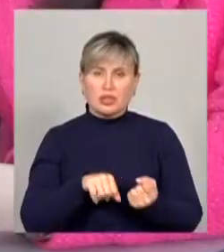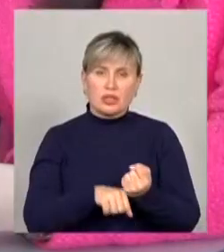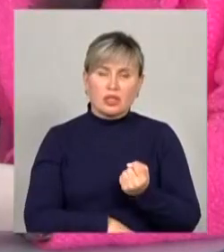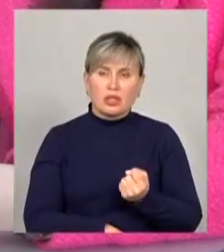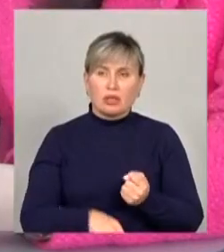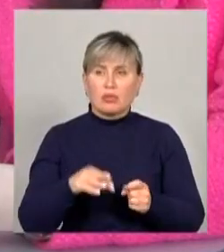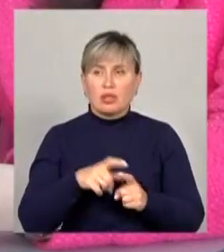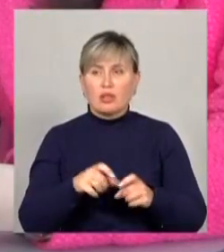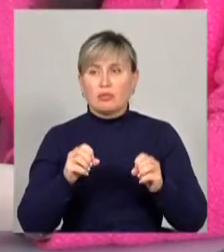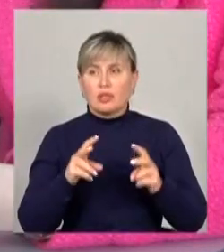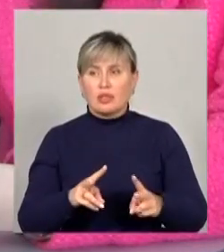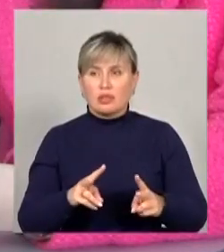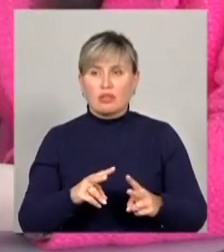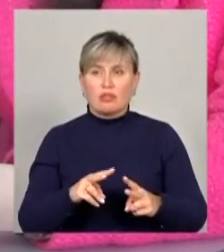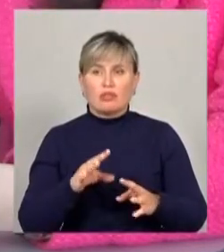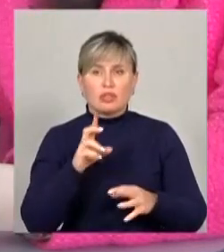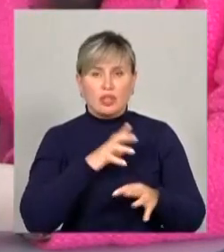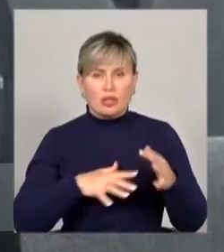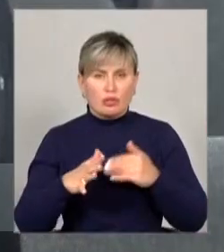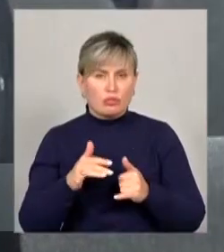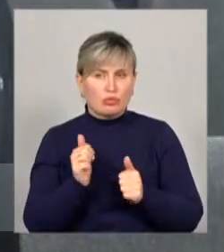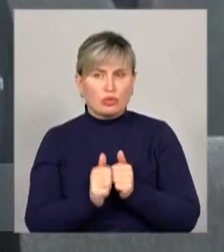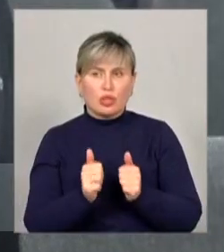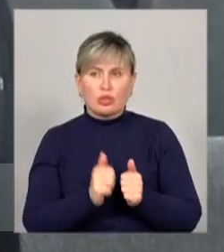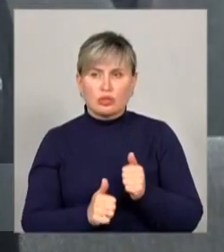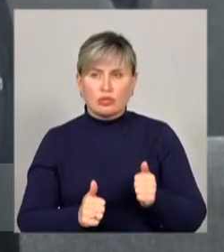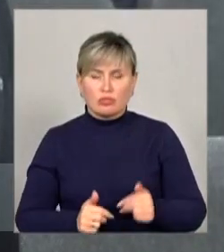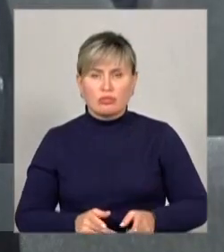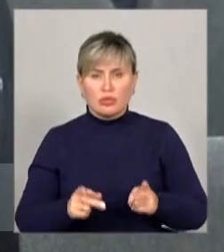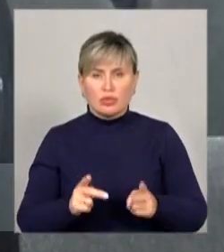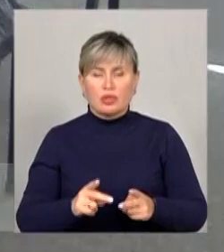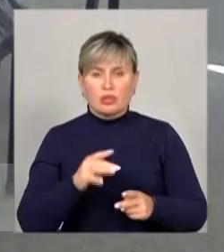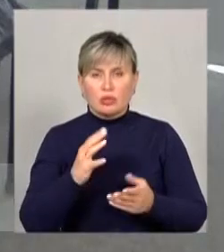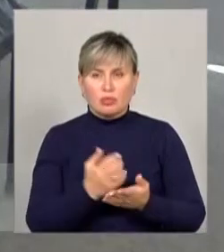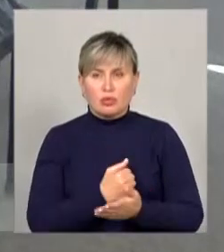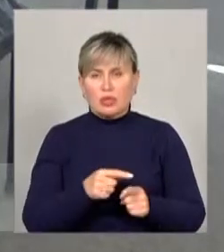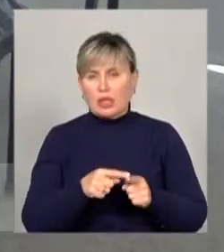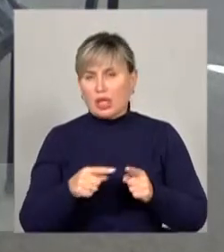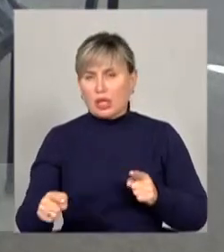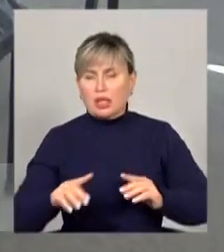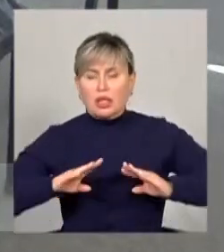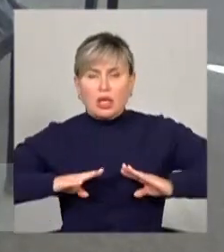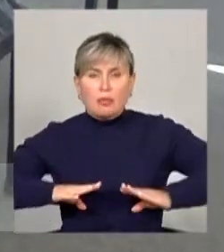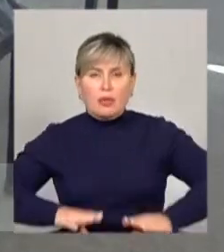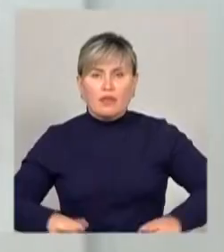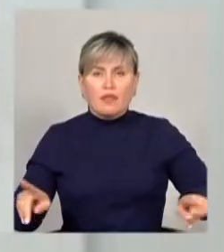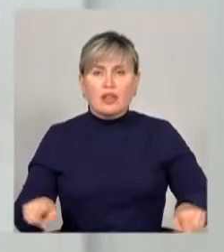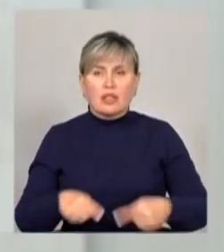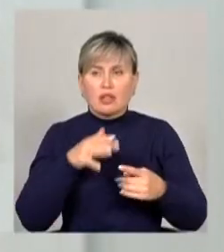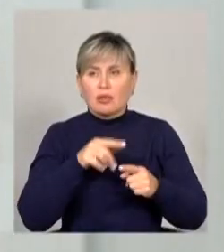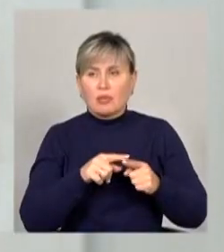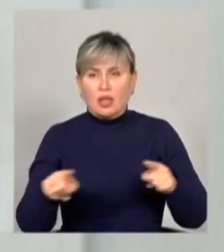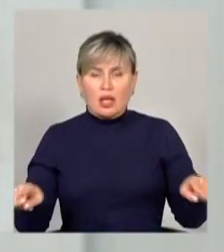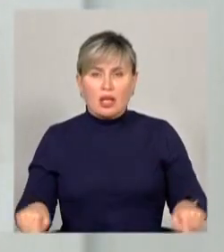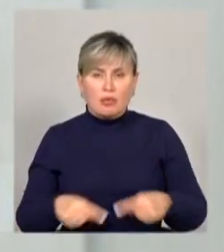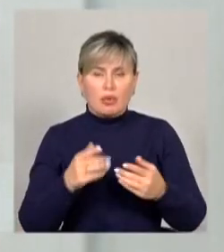в последнее время в стране участились подобные преступления. В результате потерпевшие впадают в длительную депрессию. А восстановительный период